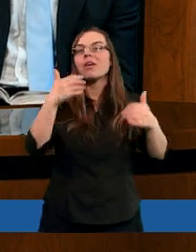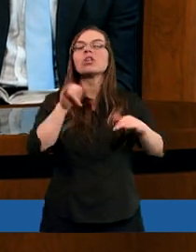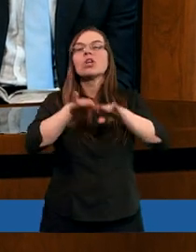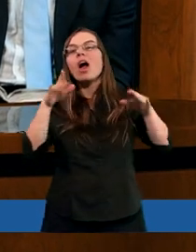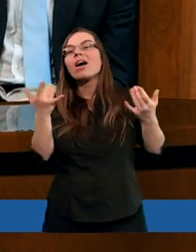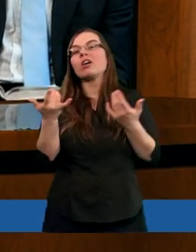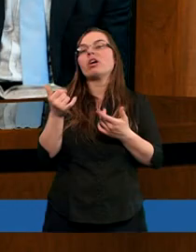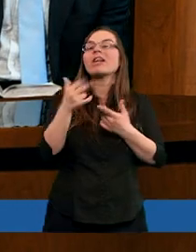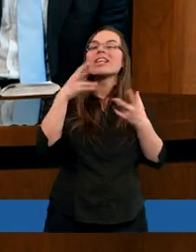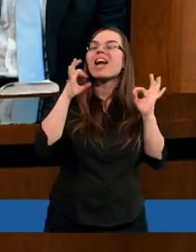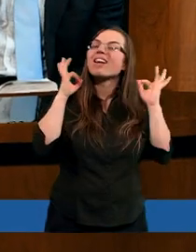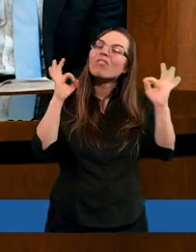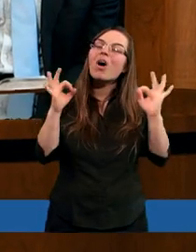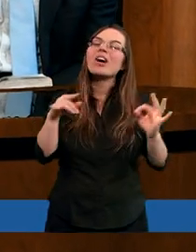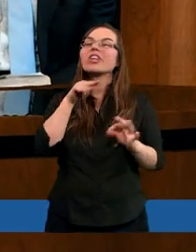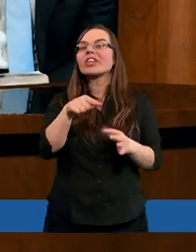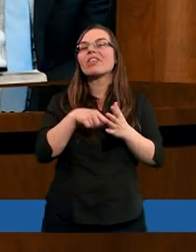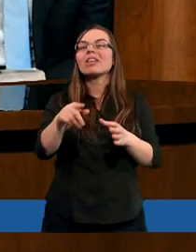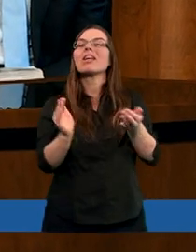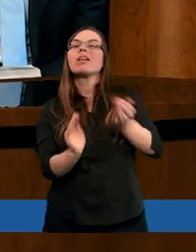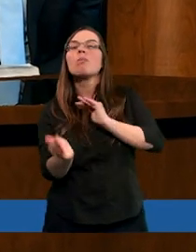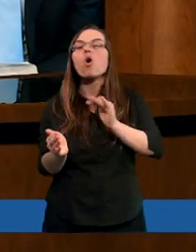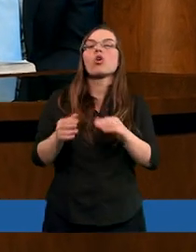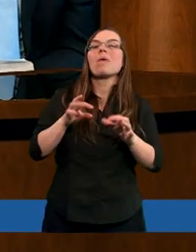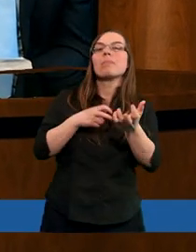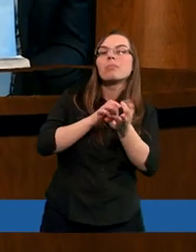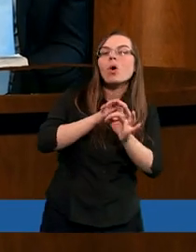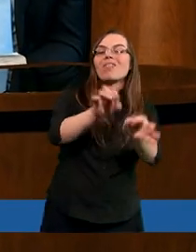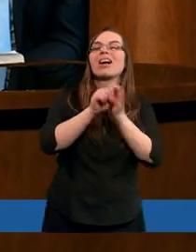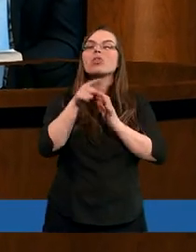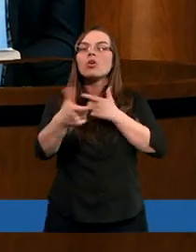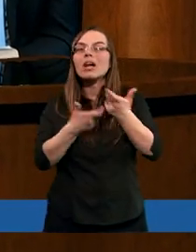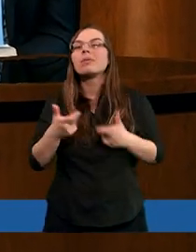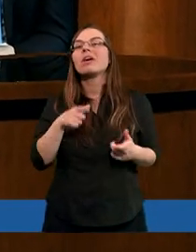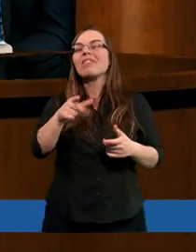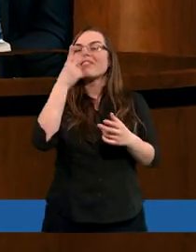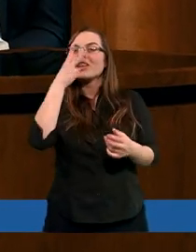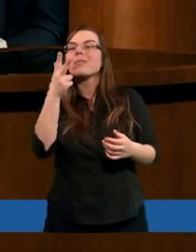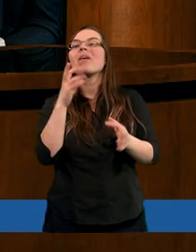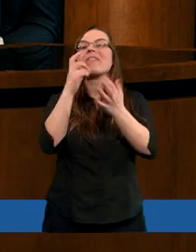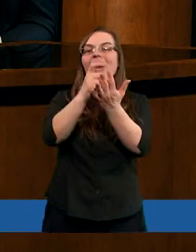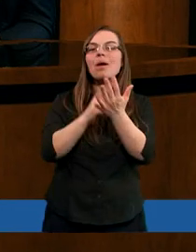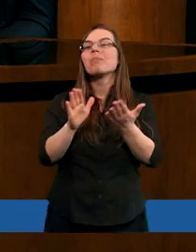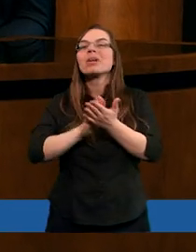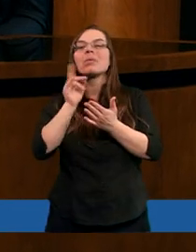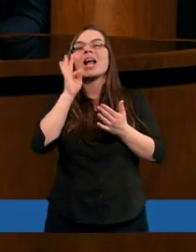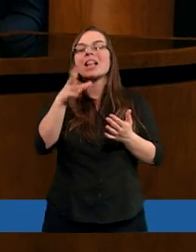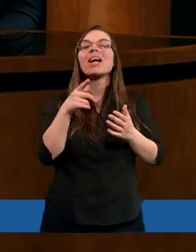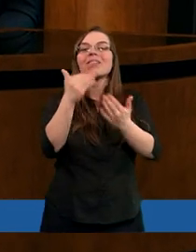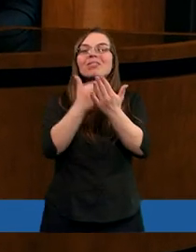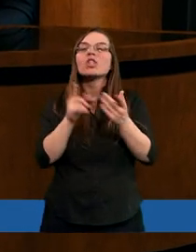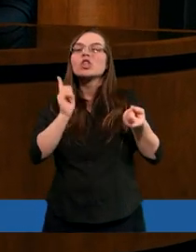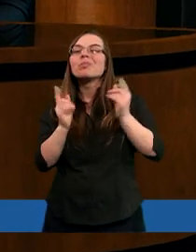To nie jest właściwe. Tym sposobem prowadzisz do rozłamów. Czyli tu widzimy te fragmenty, których, przepraszam, że tak króciutko